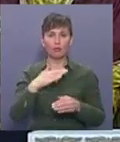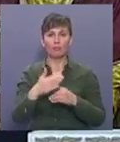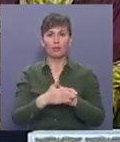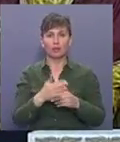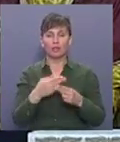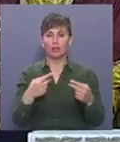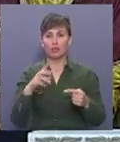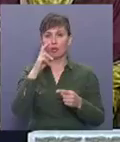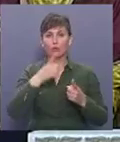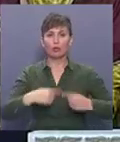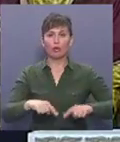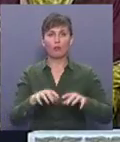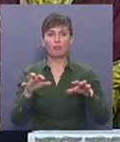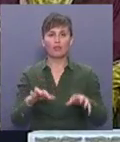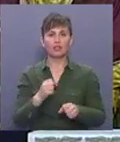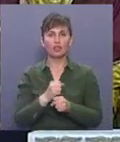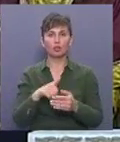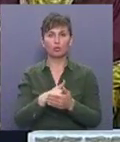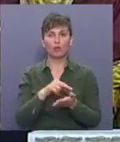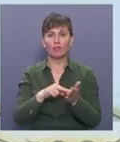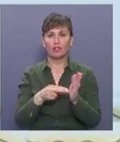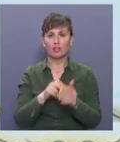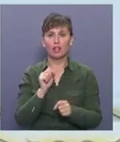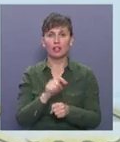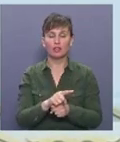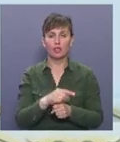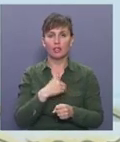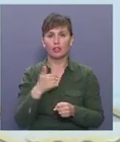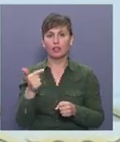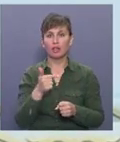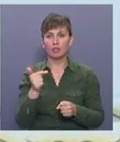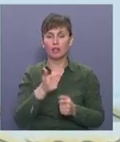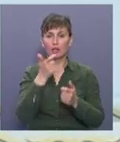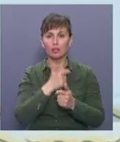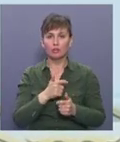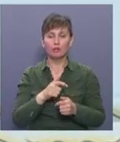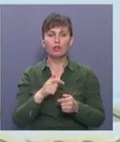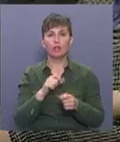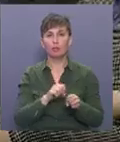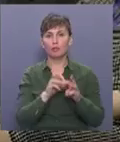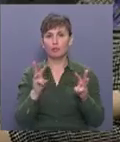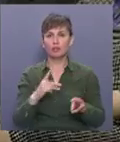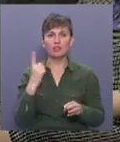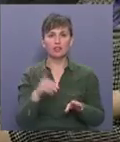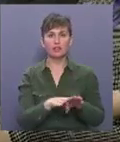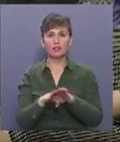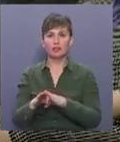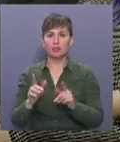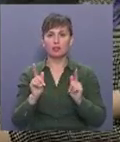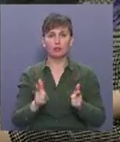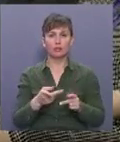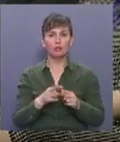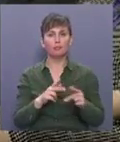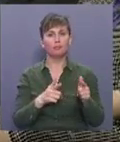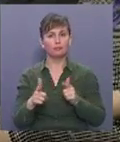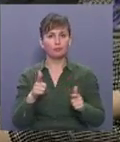и госорганами президент поставил новые задачи – укреплять гражданскую идентичность и обеспечить единство и согласие. Для этого необходимо подготовить